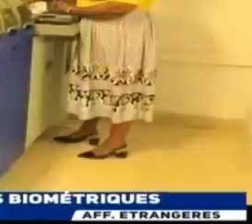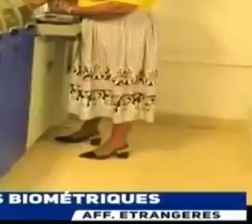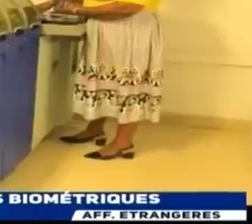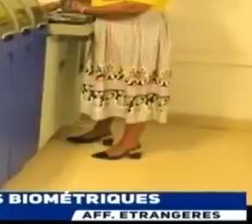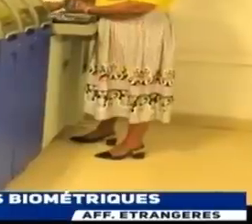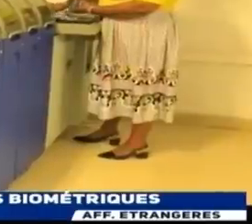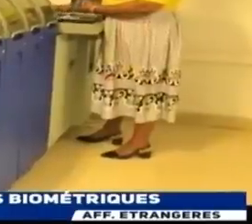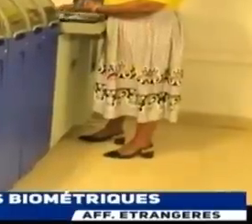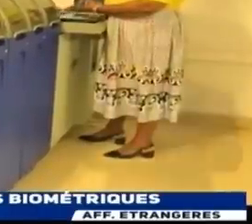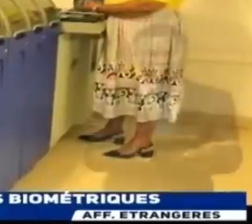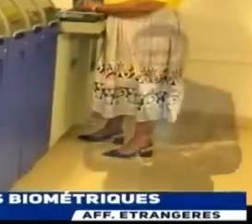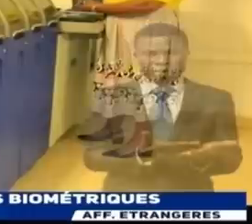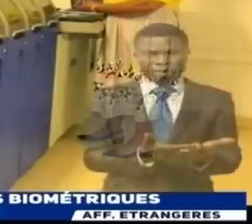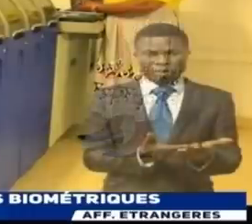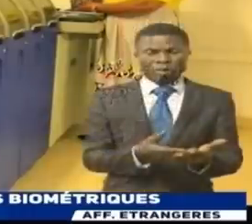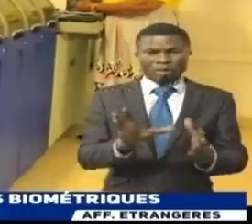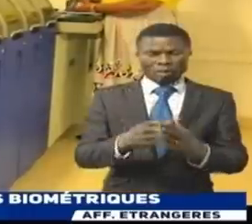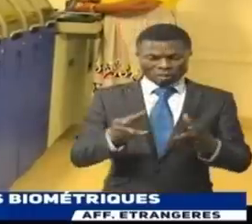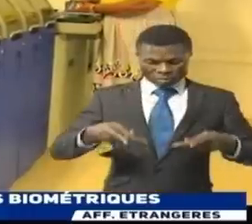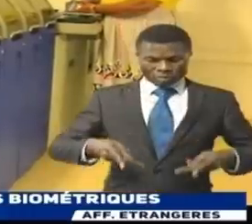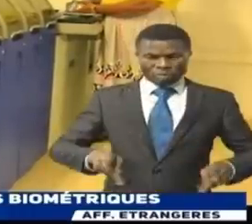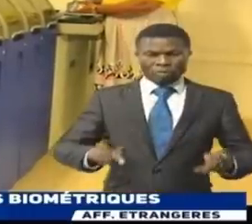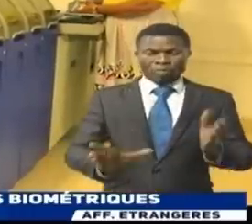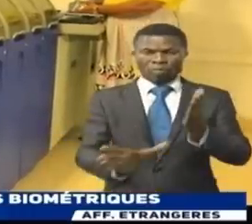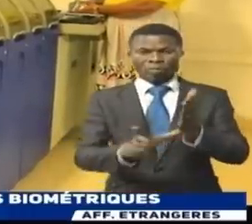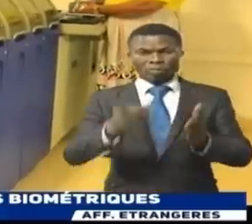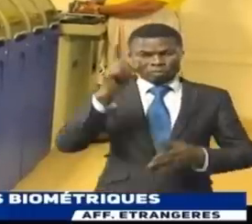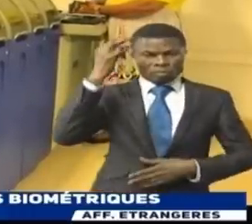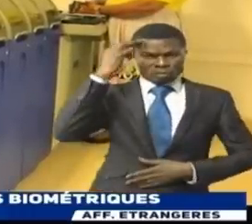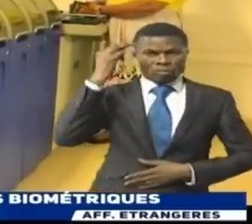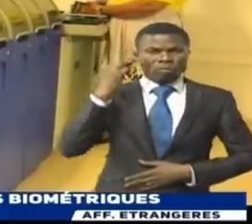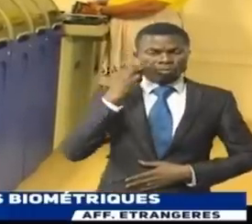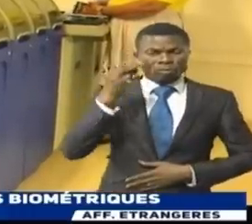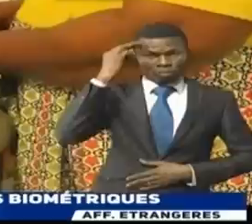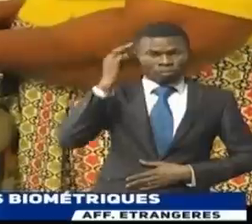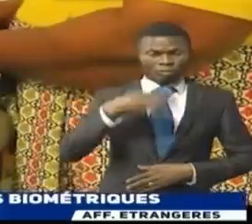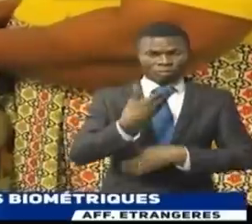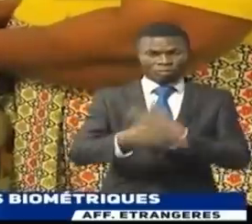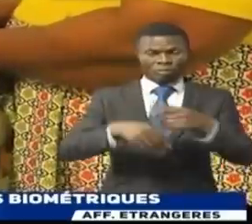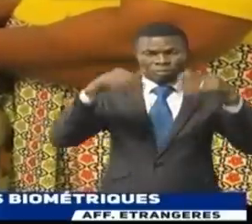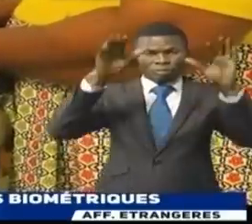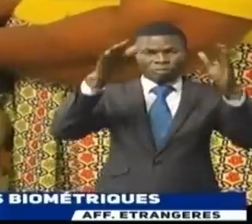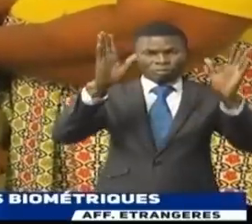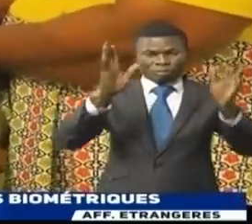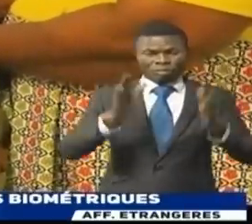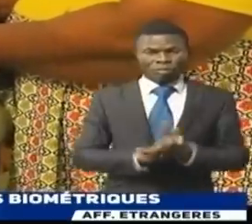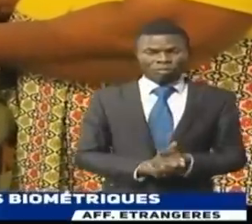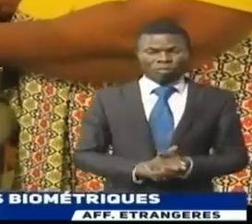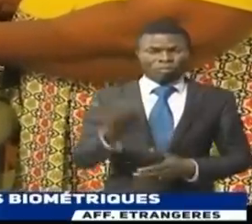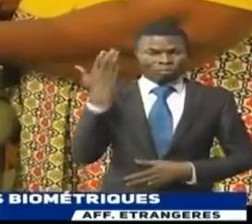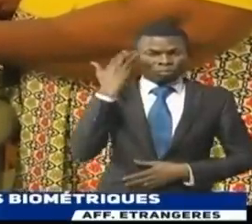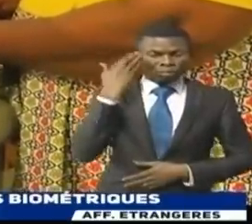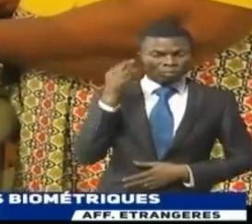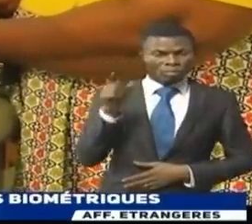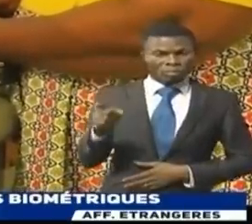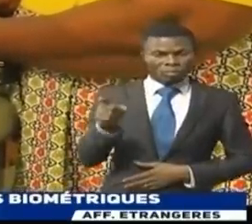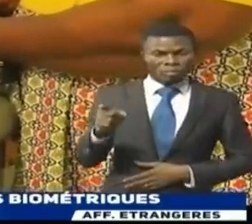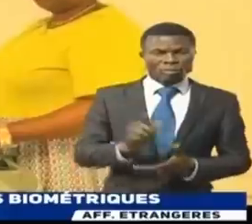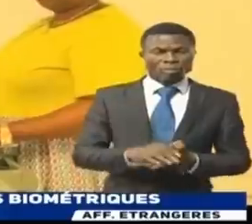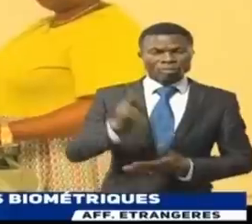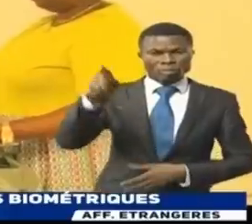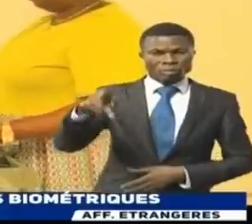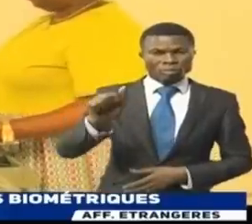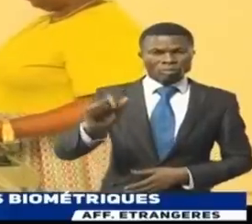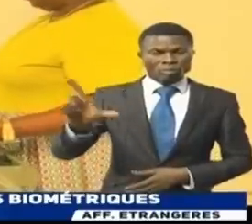imprimé des valeurs sous l'autorité du vice-premier ministre, ministre des Affaires étrangères, Christophe Lutundula